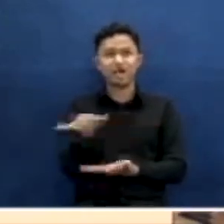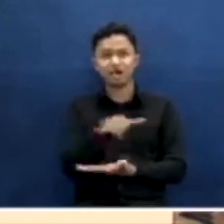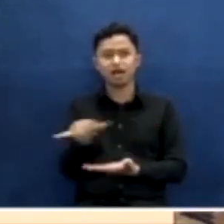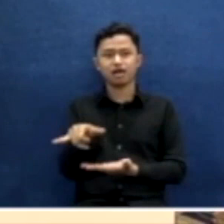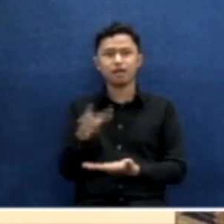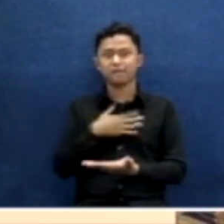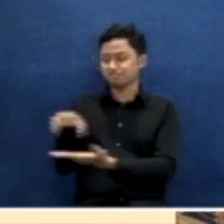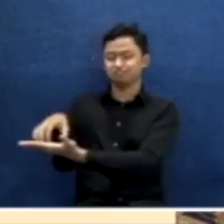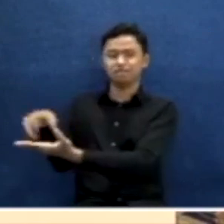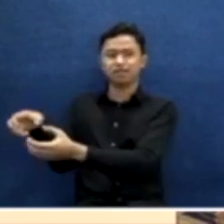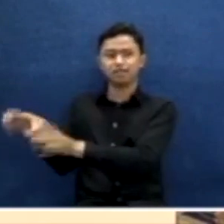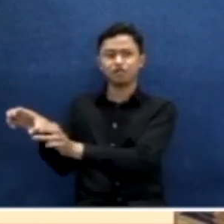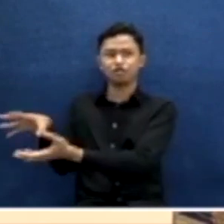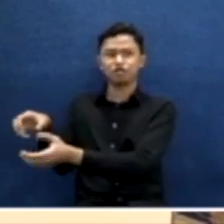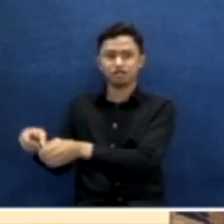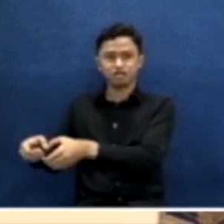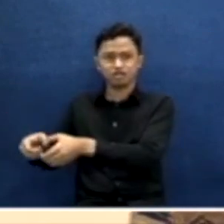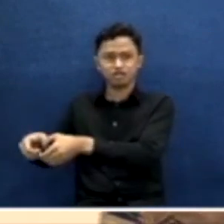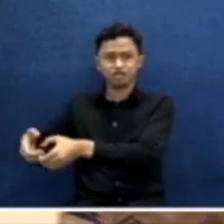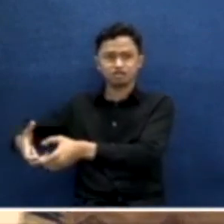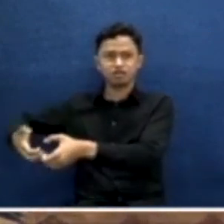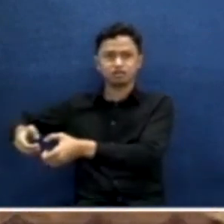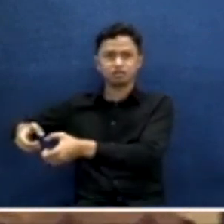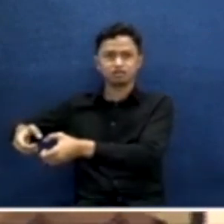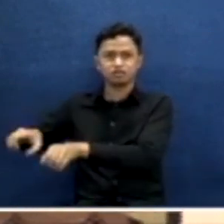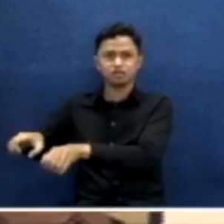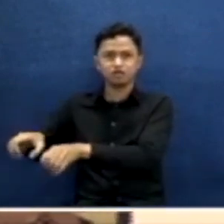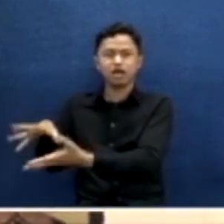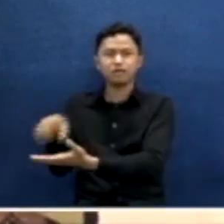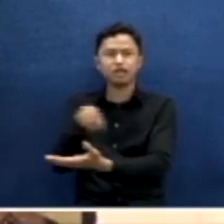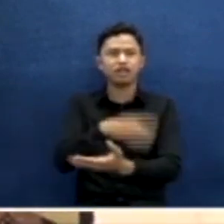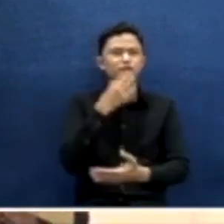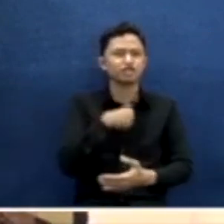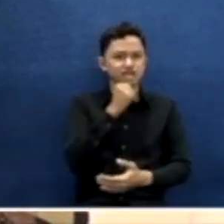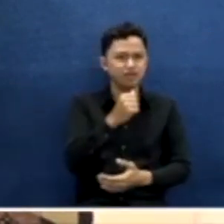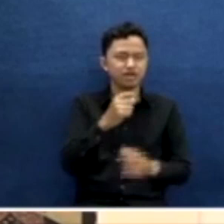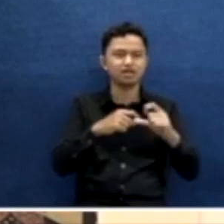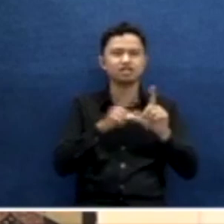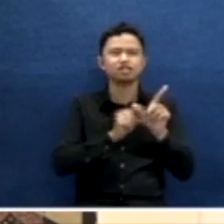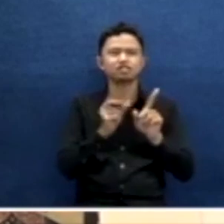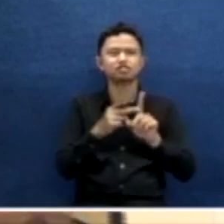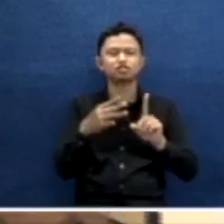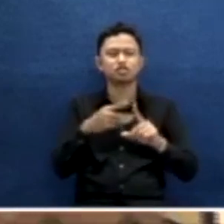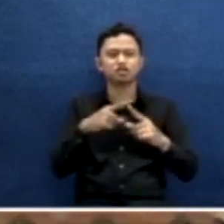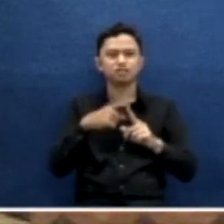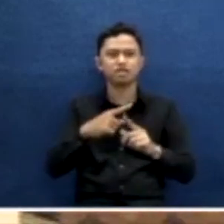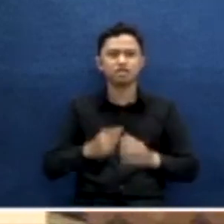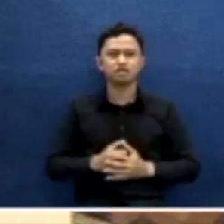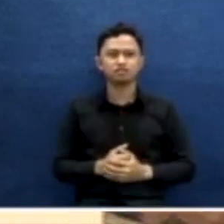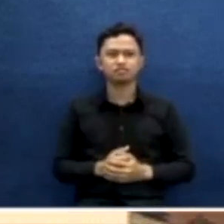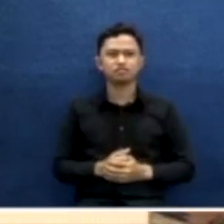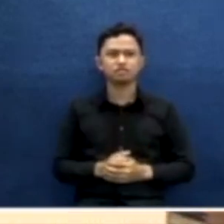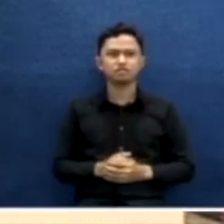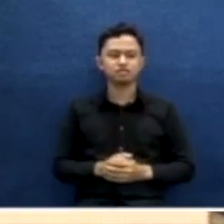Ternyataketika kalianmengambiltelurdenganukuranberbedayang bukanmilikkalian,teluritumenjadidiragukan.Ketika menjadidiragukan,doa rakyat